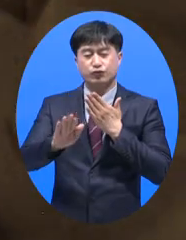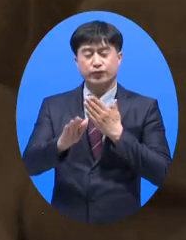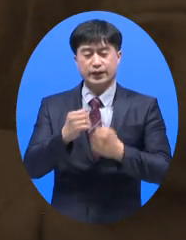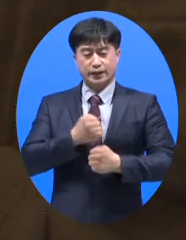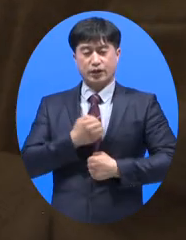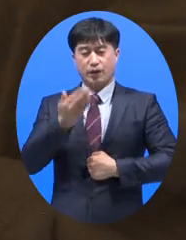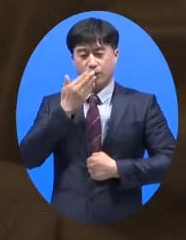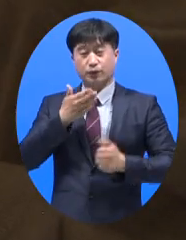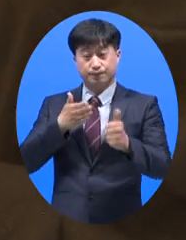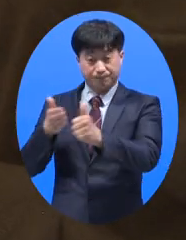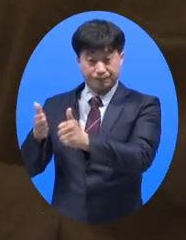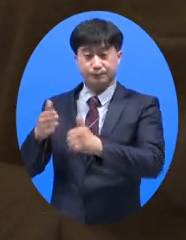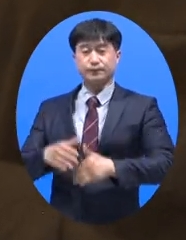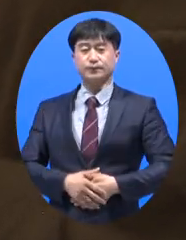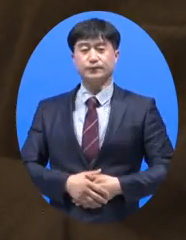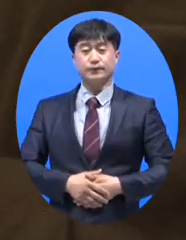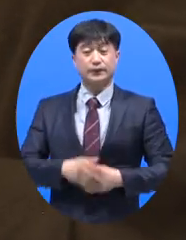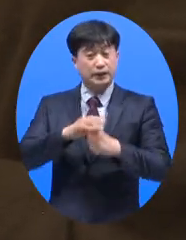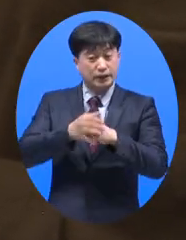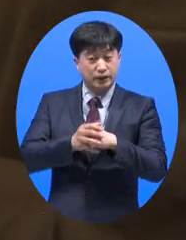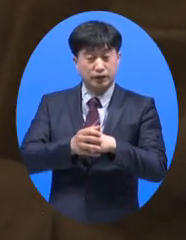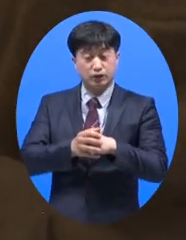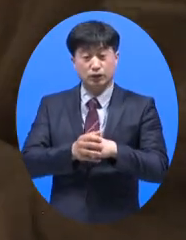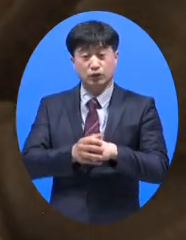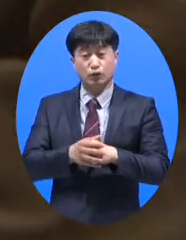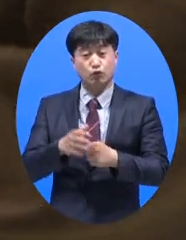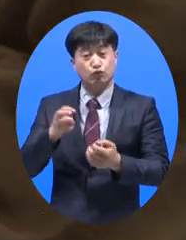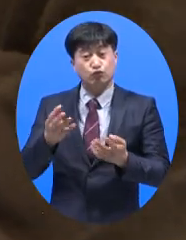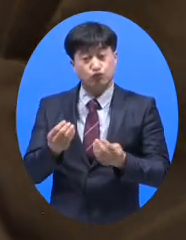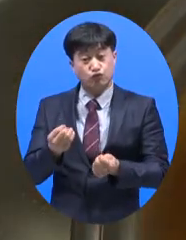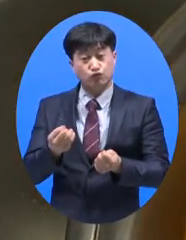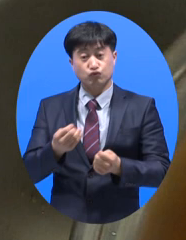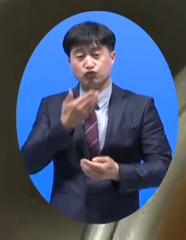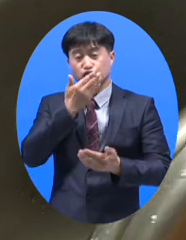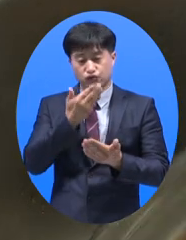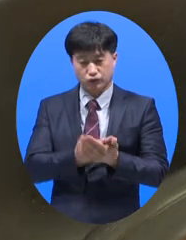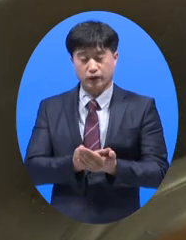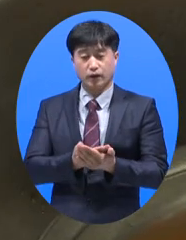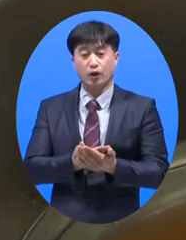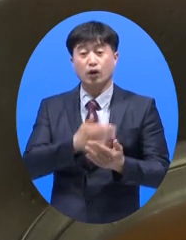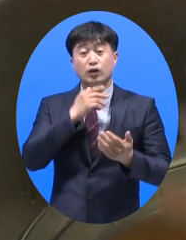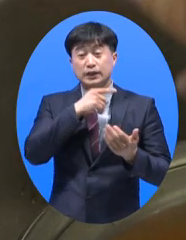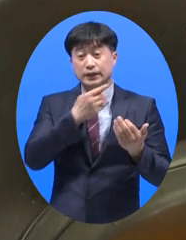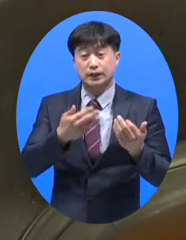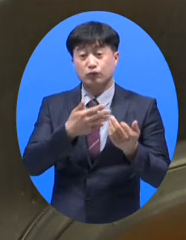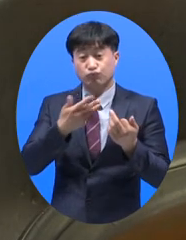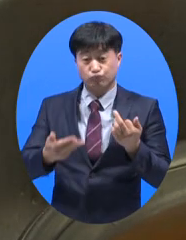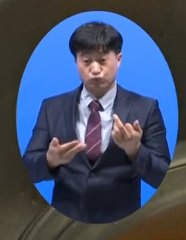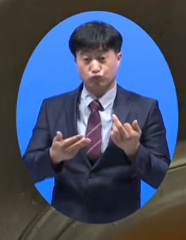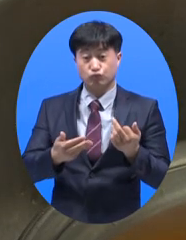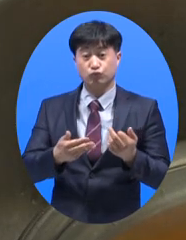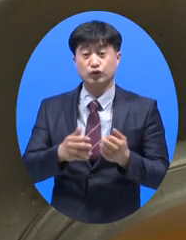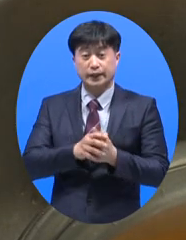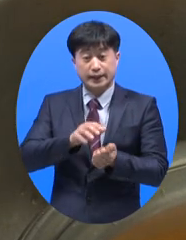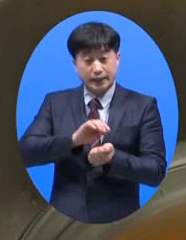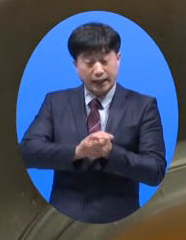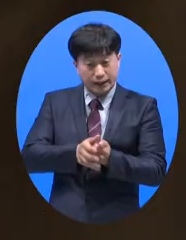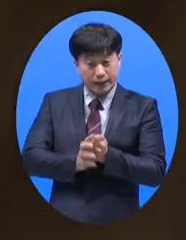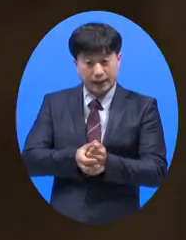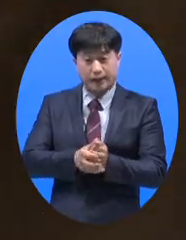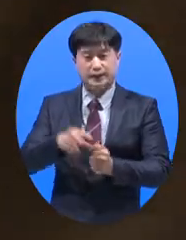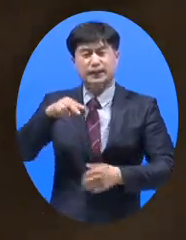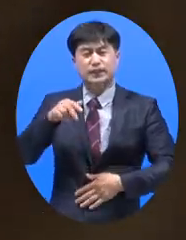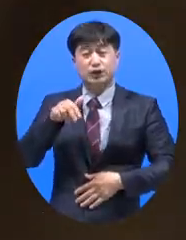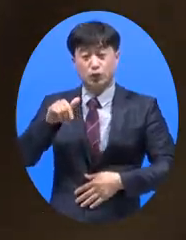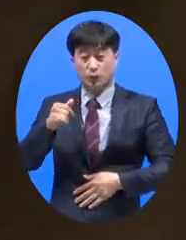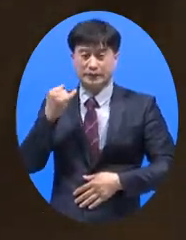안전하게 섭취하길 권장했습니다. 씻는 횟수가 중요한데 흐르는 물에 3번 이상 또는 주방용 세제,